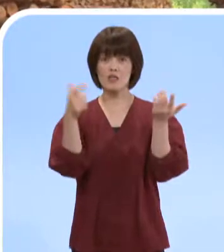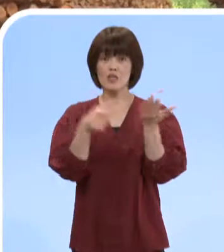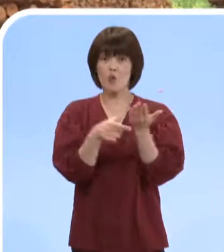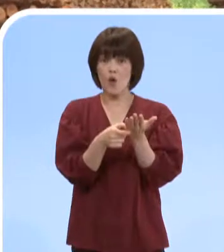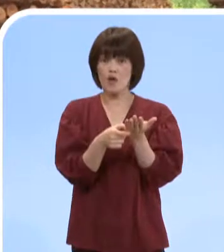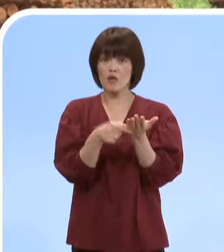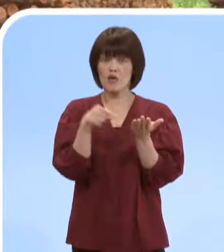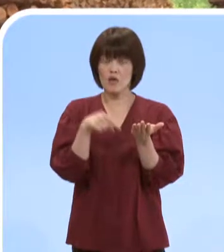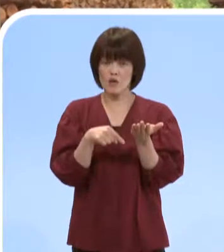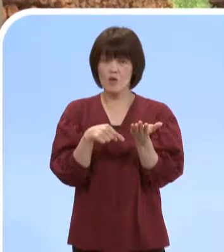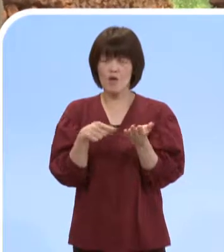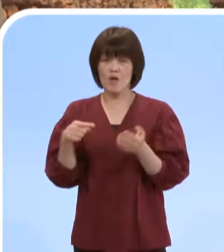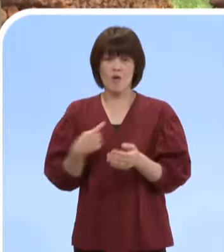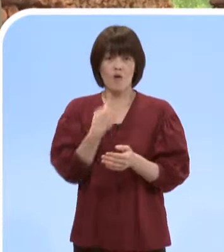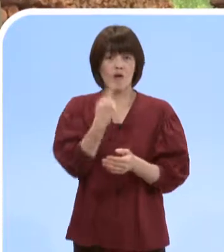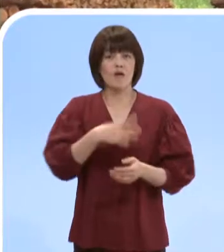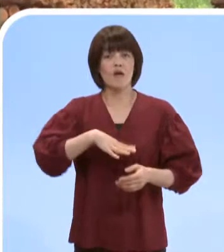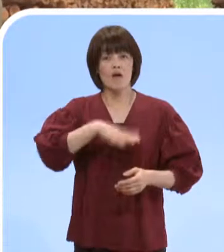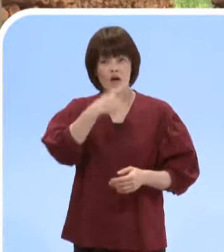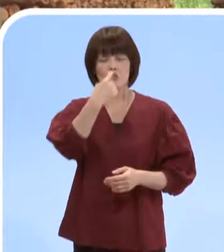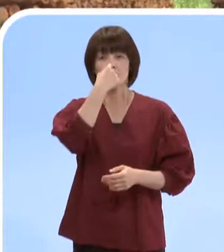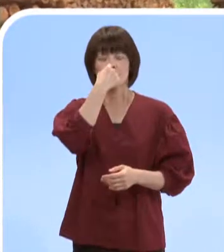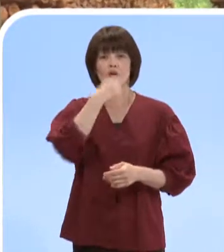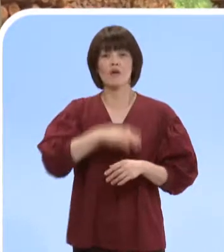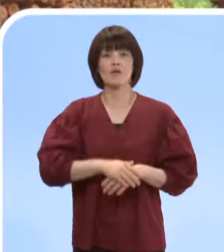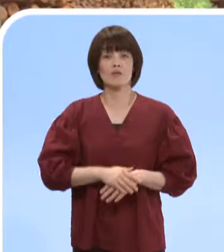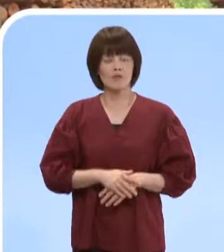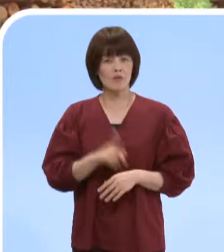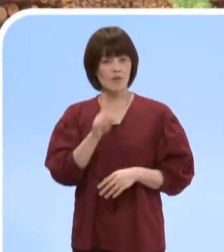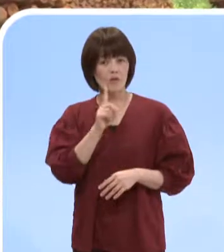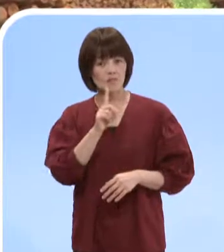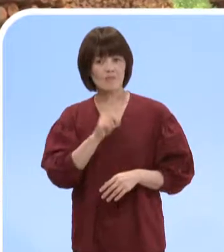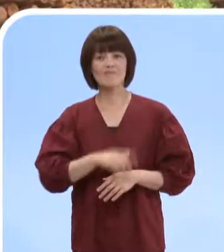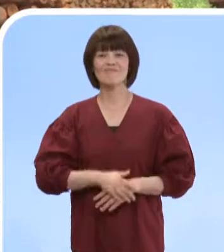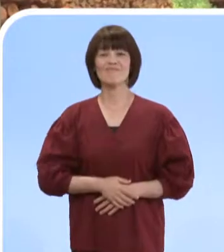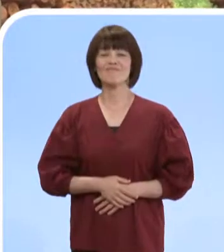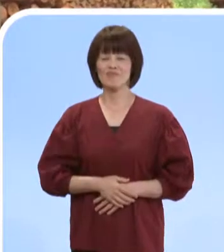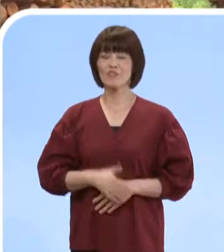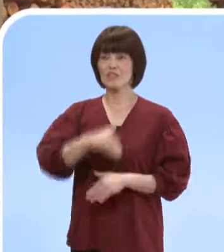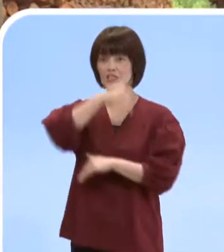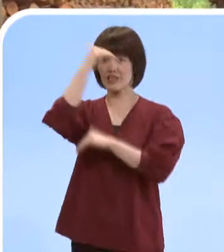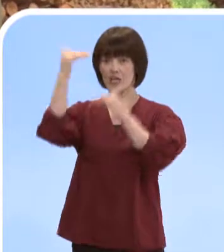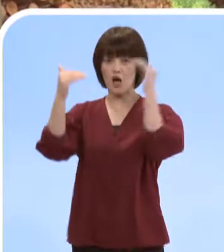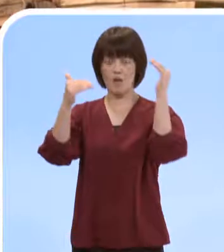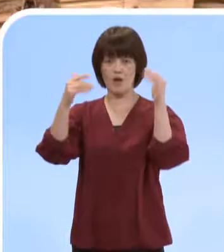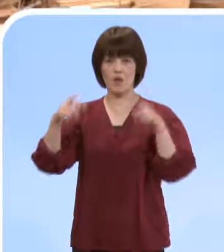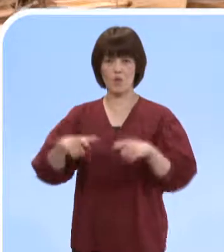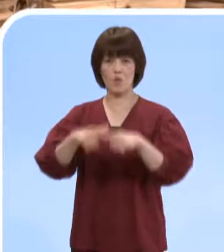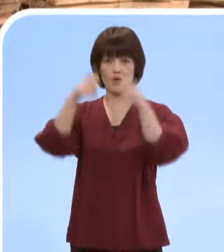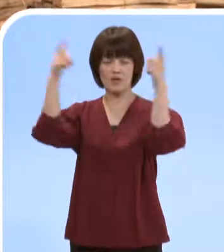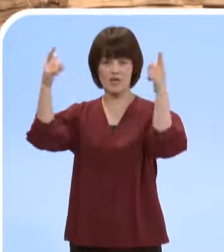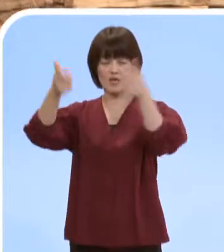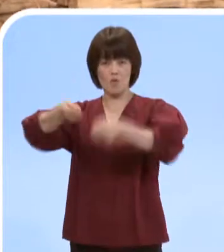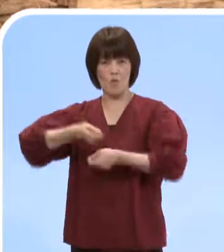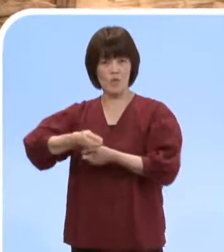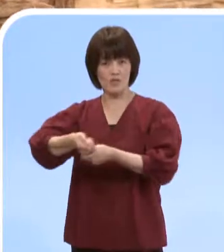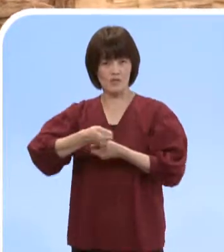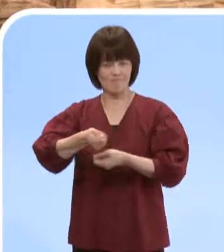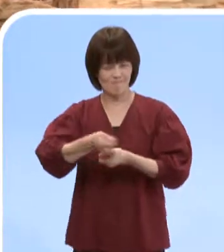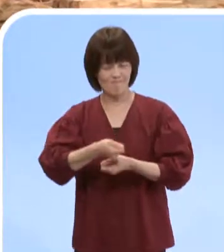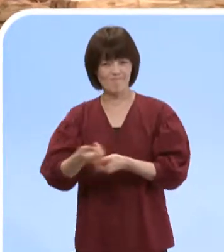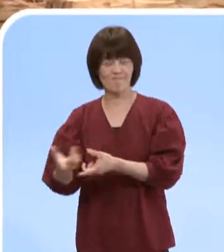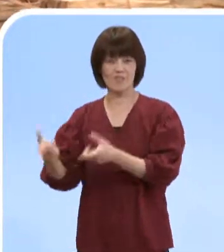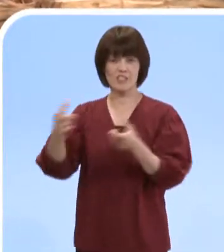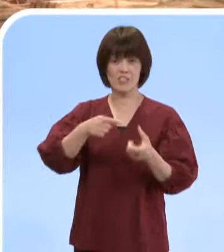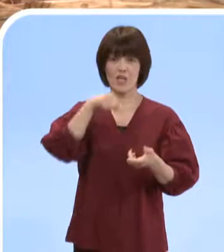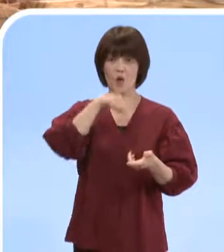って初めて来たんですけど、 はい、 木の駅って一体何なんですか？ 山の木を切って軽トラックでここの